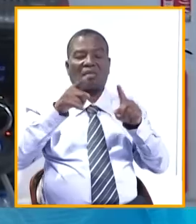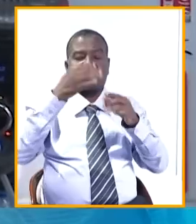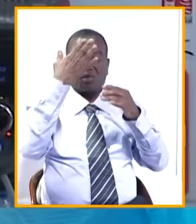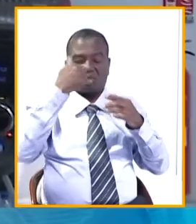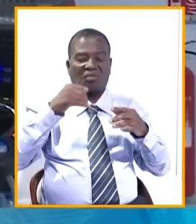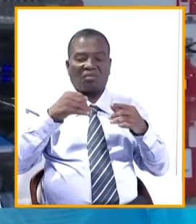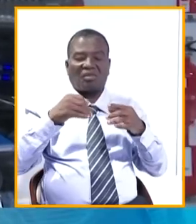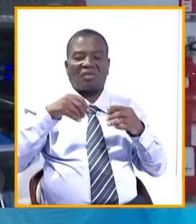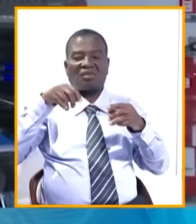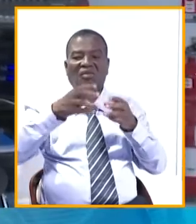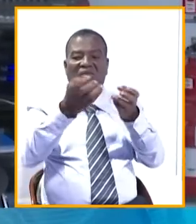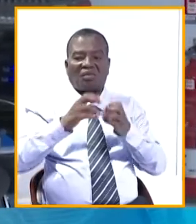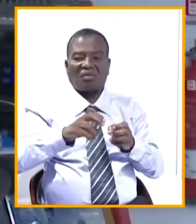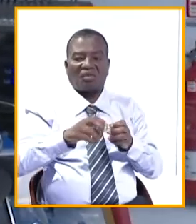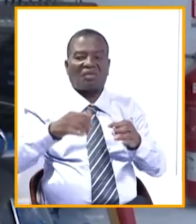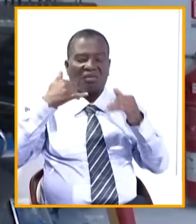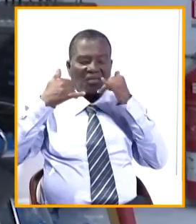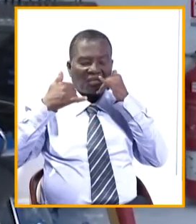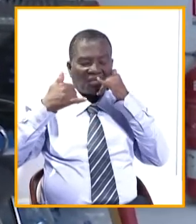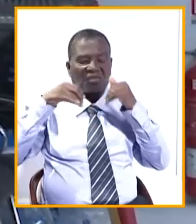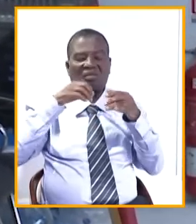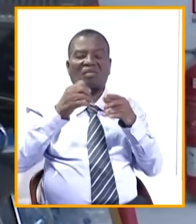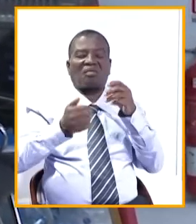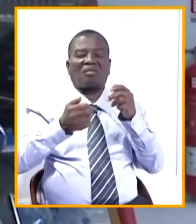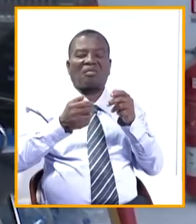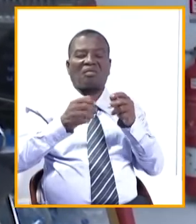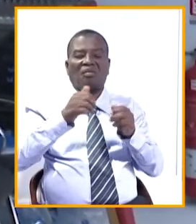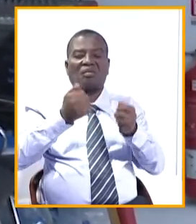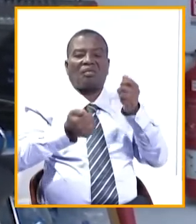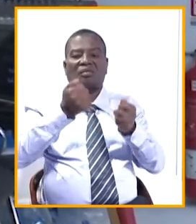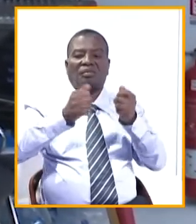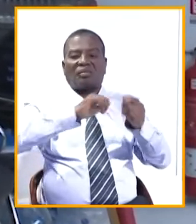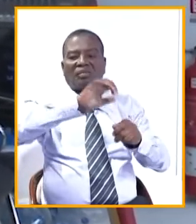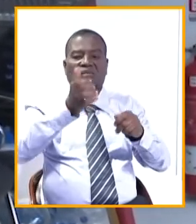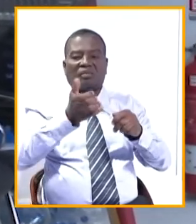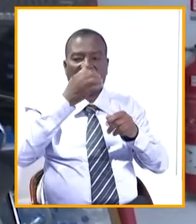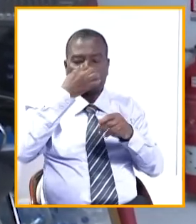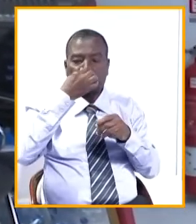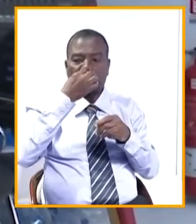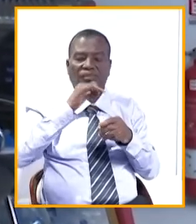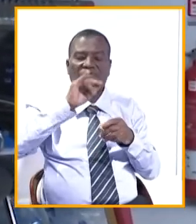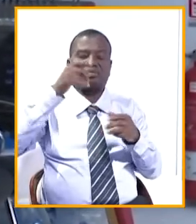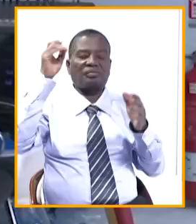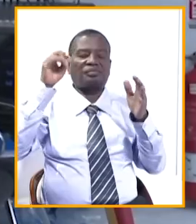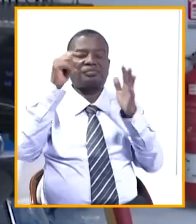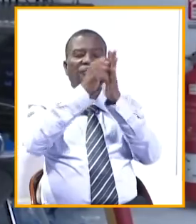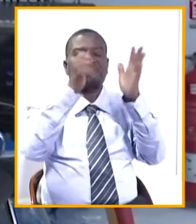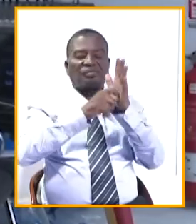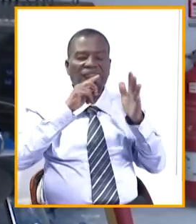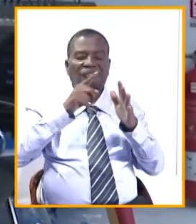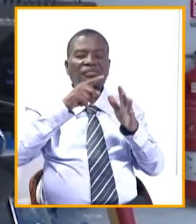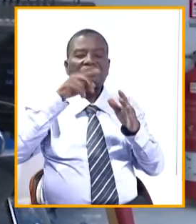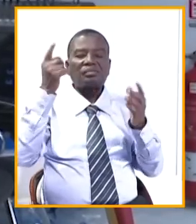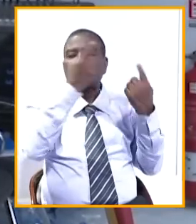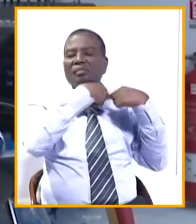volant? Dans le cadre de la vidéo-verbalisation, parce que c'est de ça qu'il s'agit. Évidemment, il y a un texte qui existe depuis 10